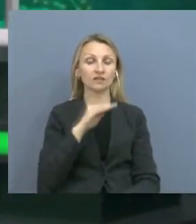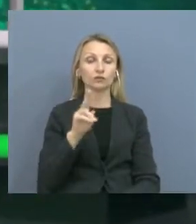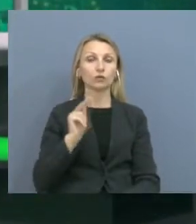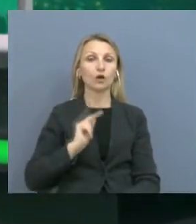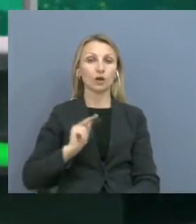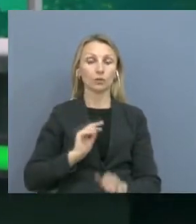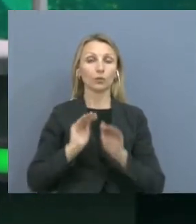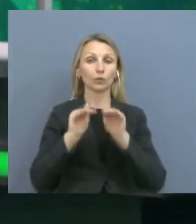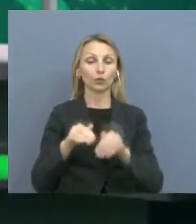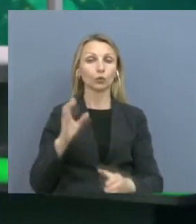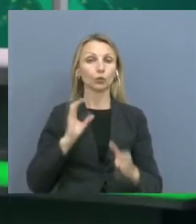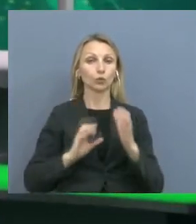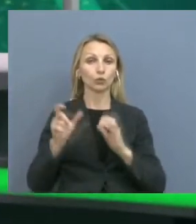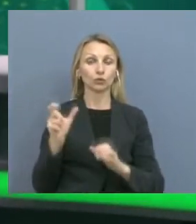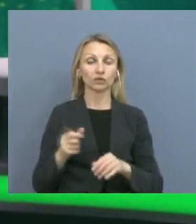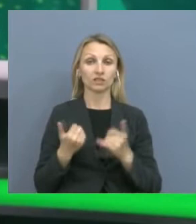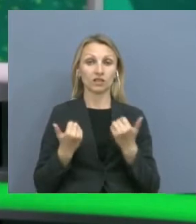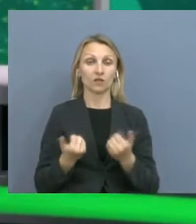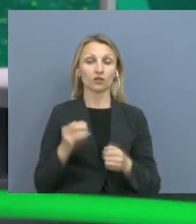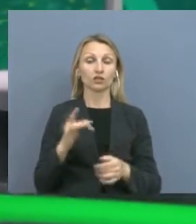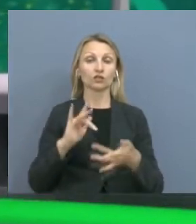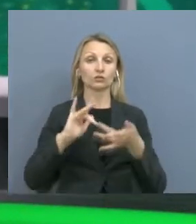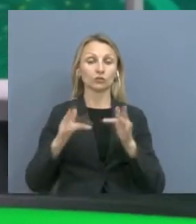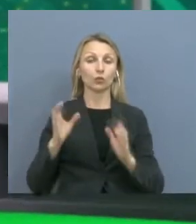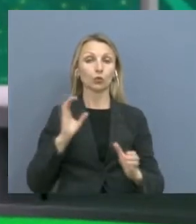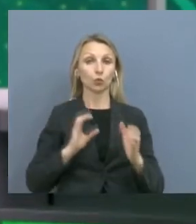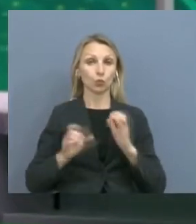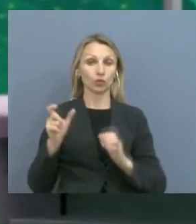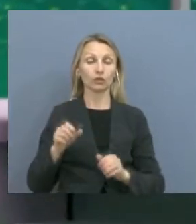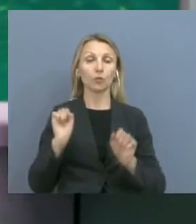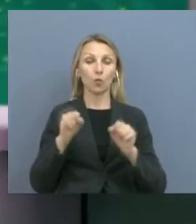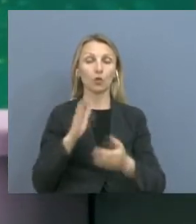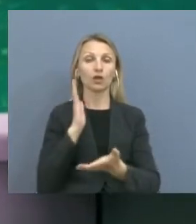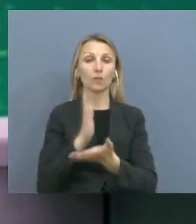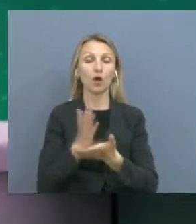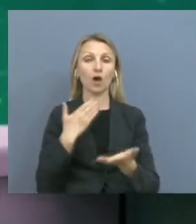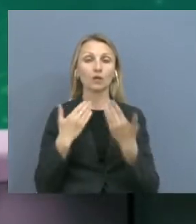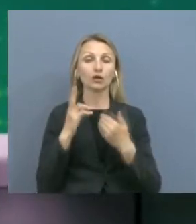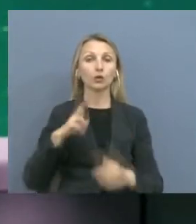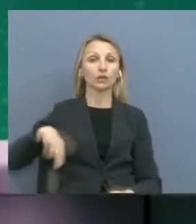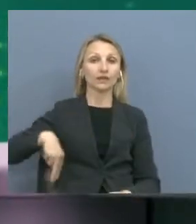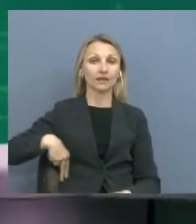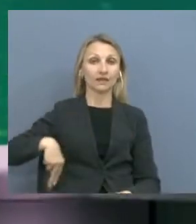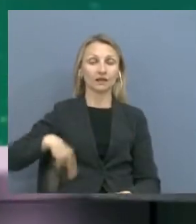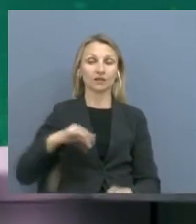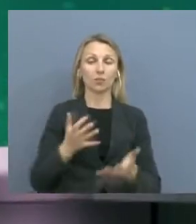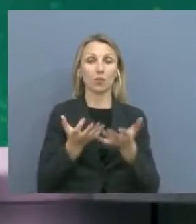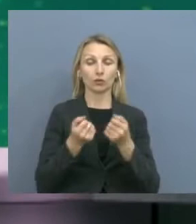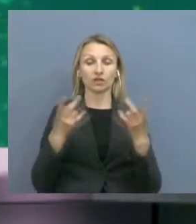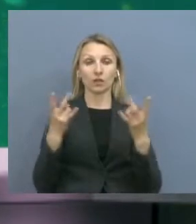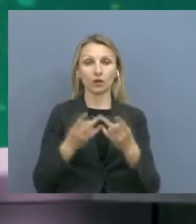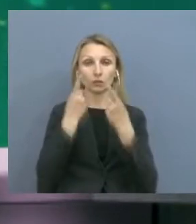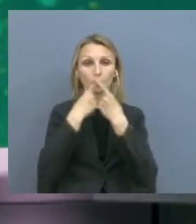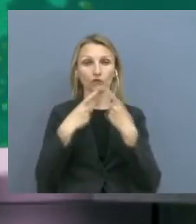трудоустройства студентов. Сегодня через этот онлайн-ресурс студенты могут напрямую общаться с работодателями и получать необходимую информацию.